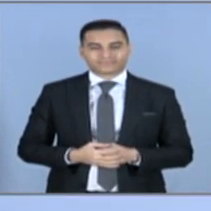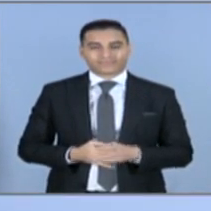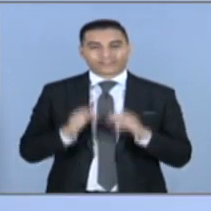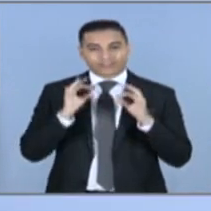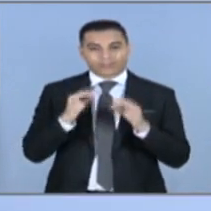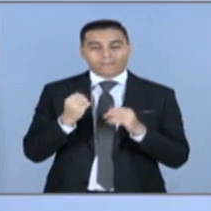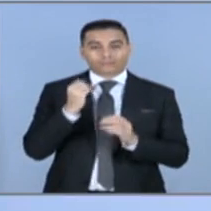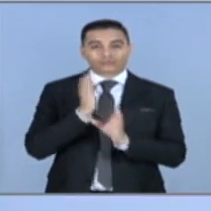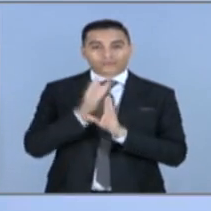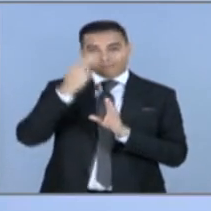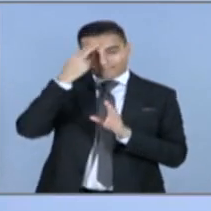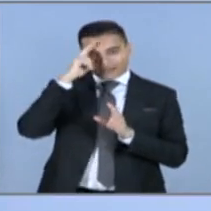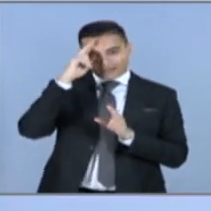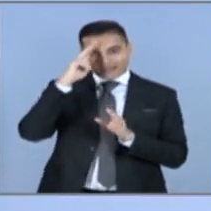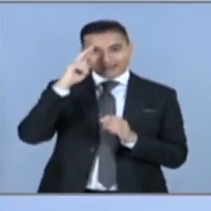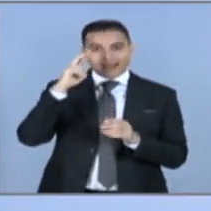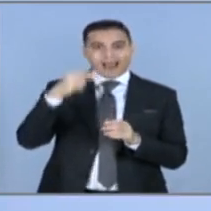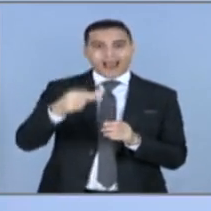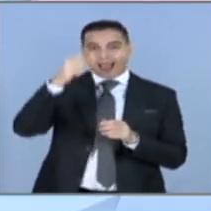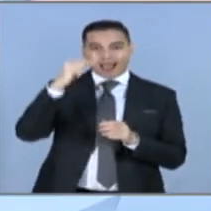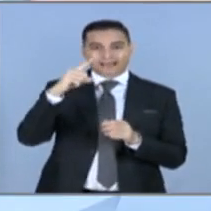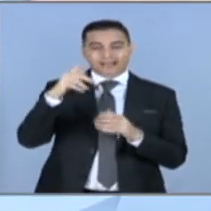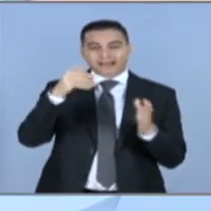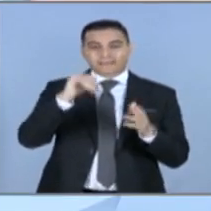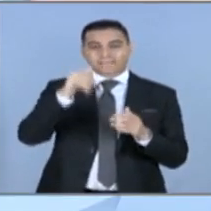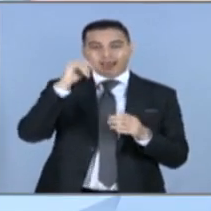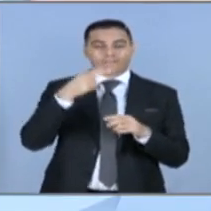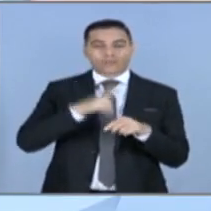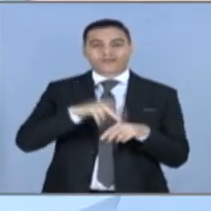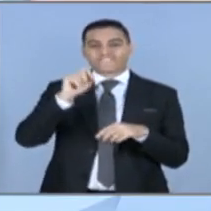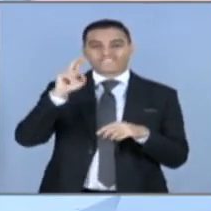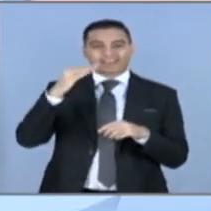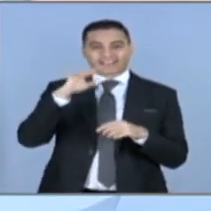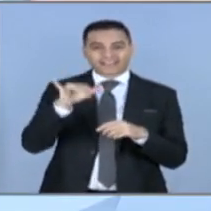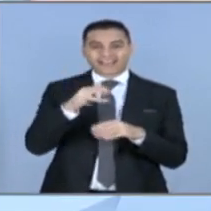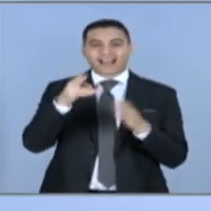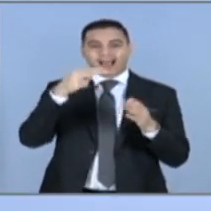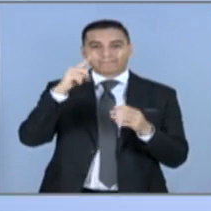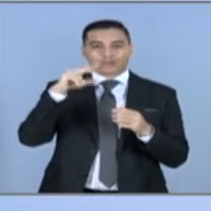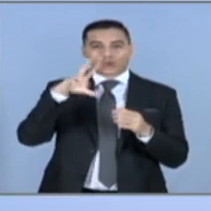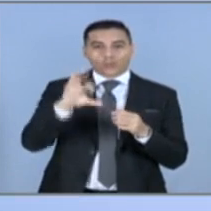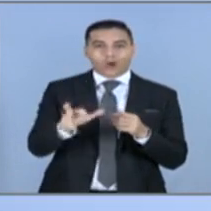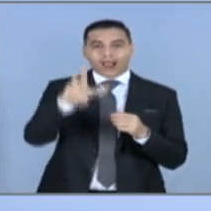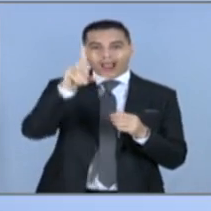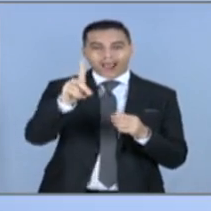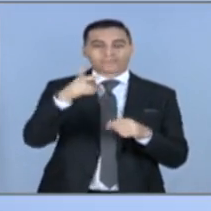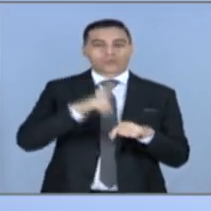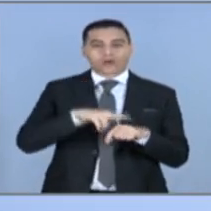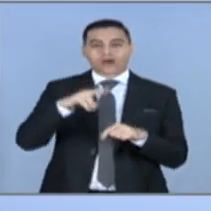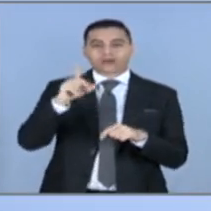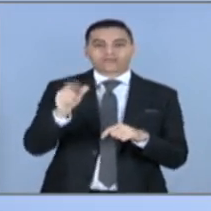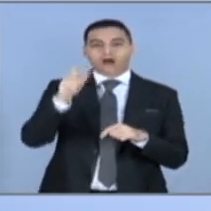طبعاً من بطولة الزعيم عادل إمام وفتحي عبد الوهاب وأحمد رزق ورانيا